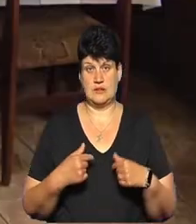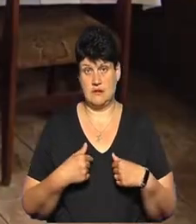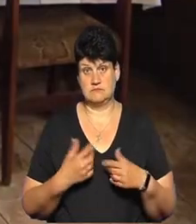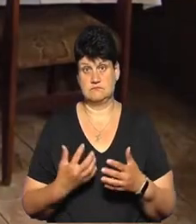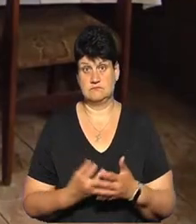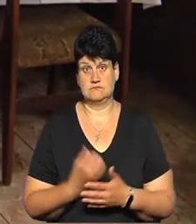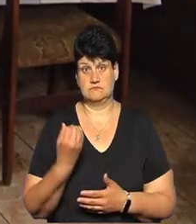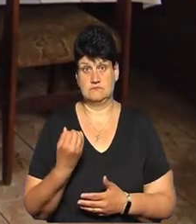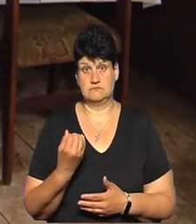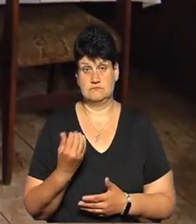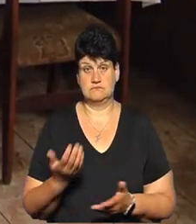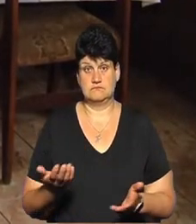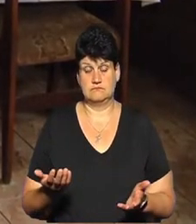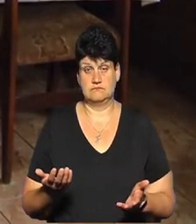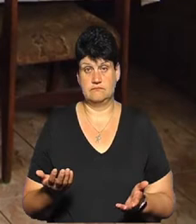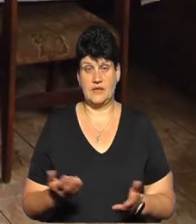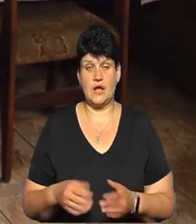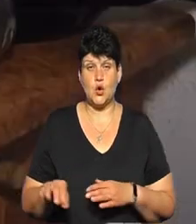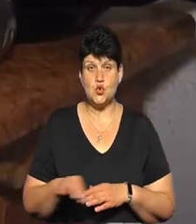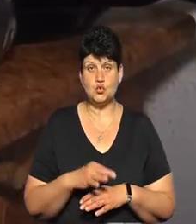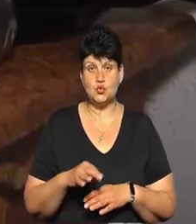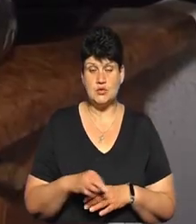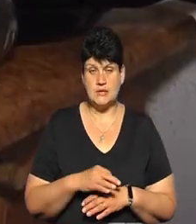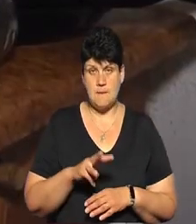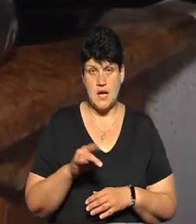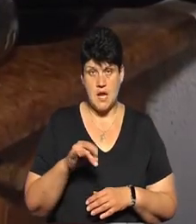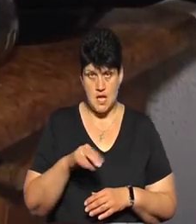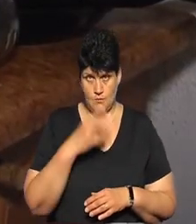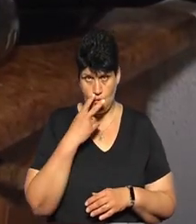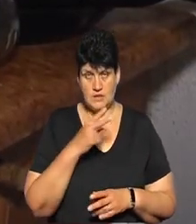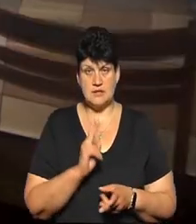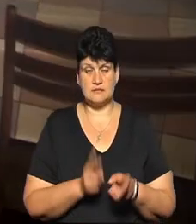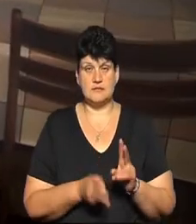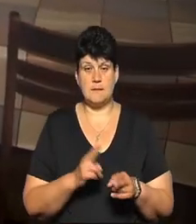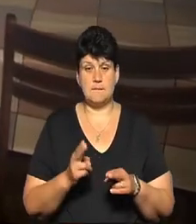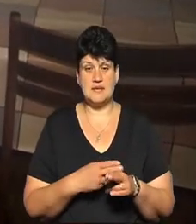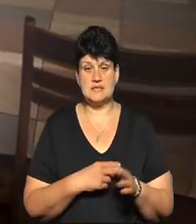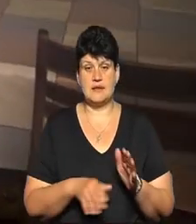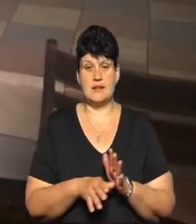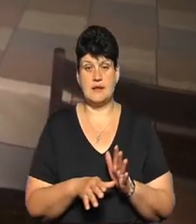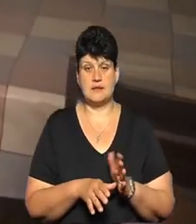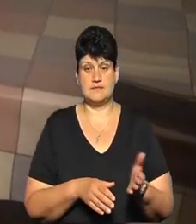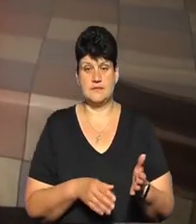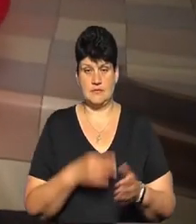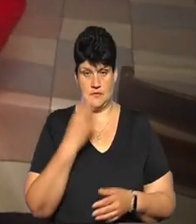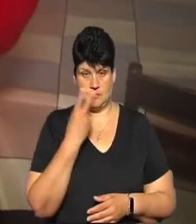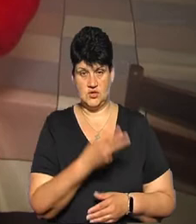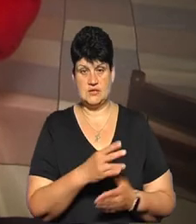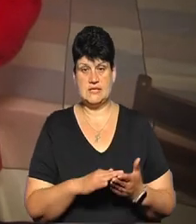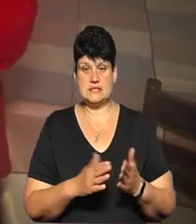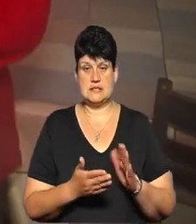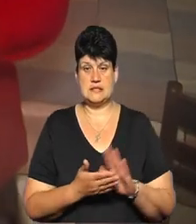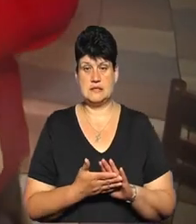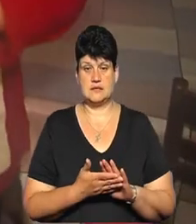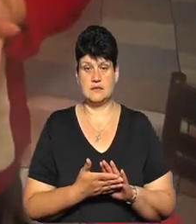бюджету. Дружина Володимира Марія показує, як готує без електроенергії. Ви бачите ситуацію? Фонарик світиться на